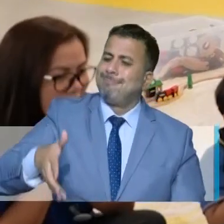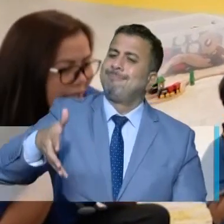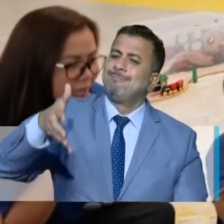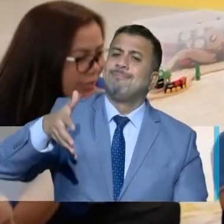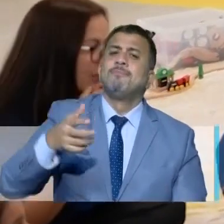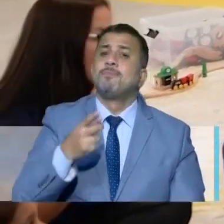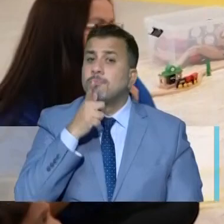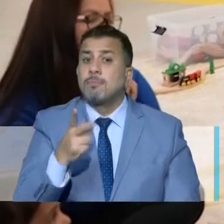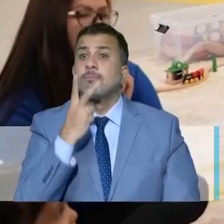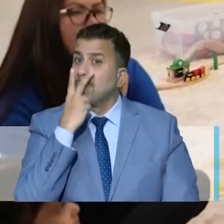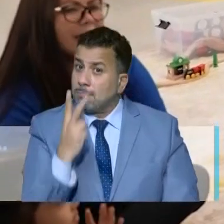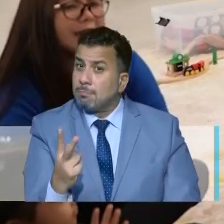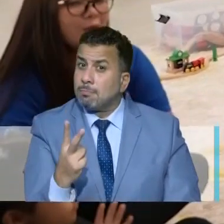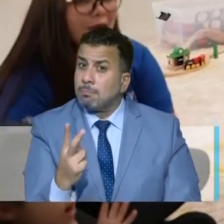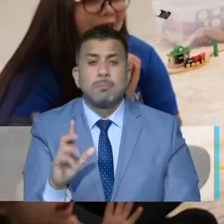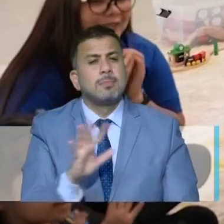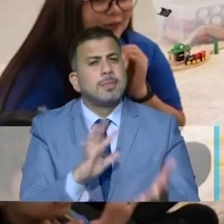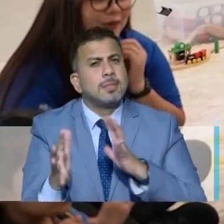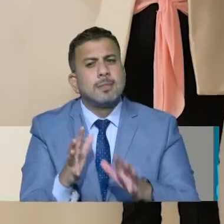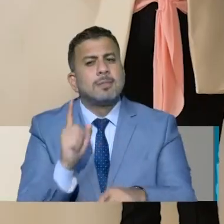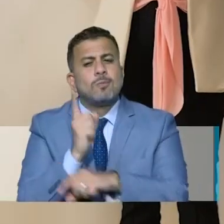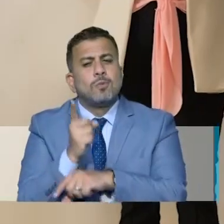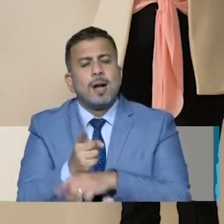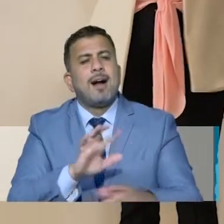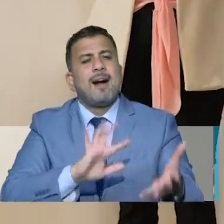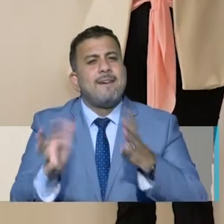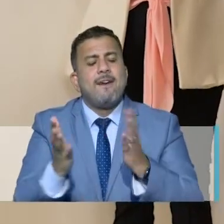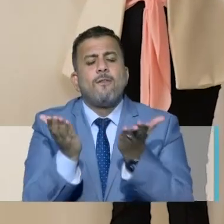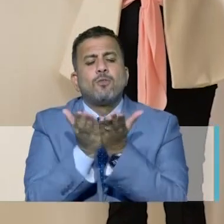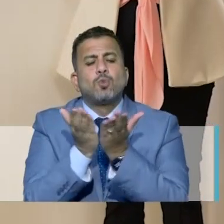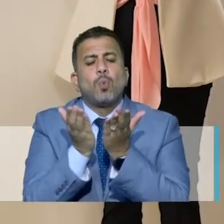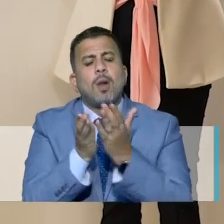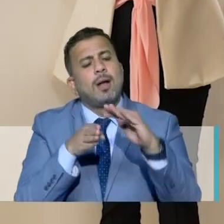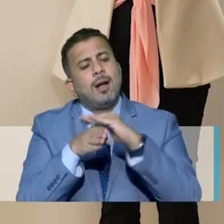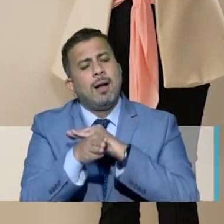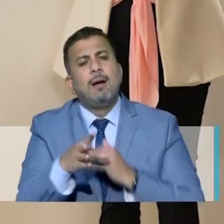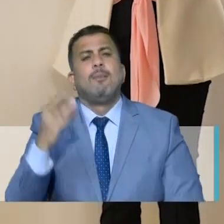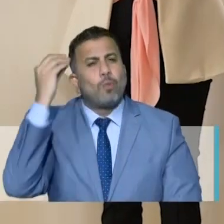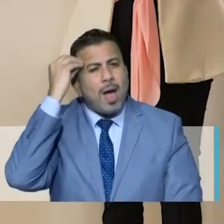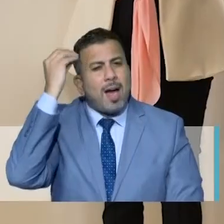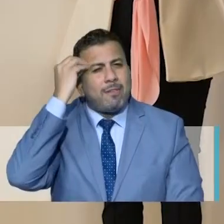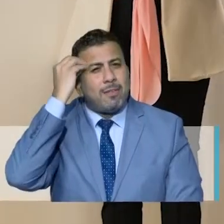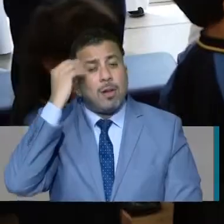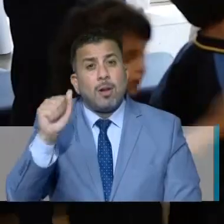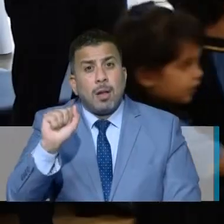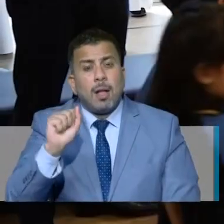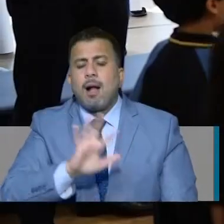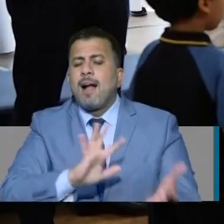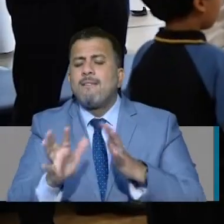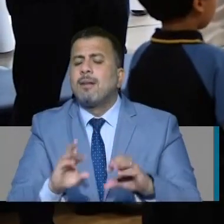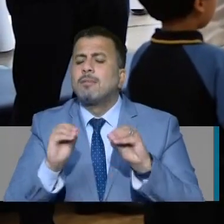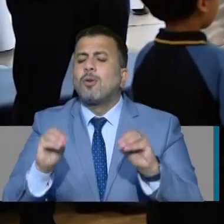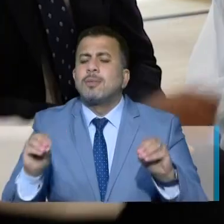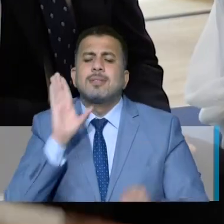مطلعا في الوقت ذاته على اليه التدريس في مختلف الفصول ومتعرف على مستوى وطرق تعليم